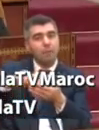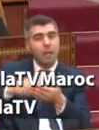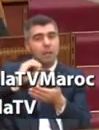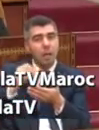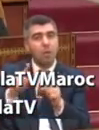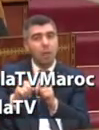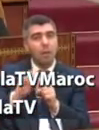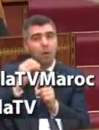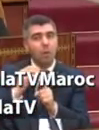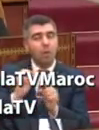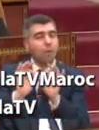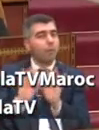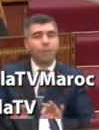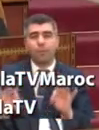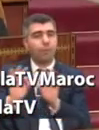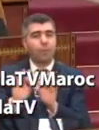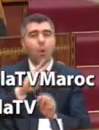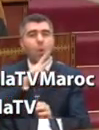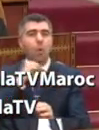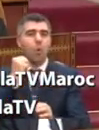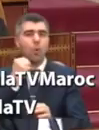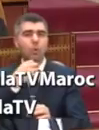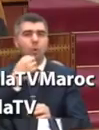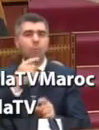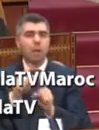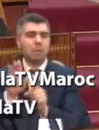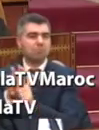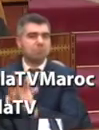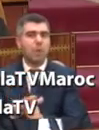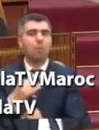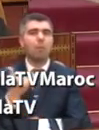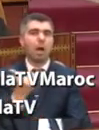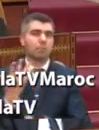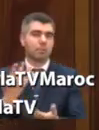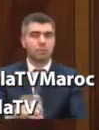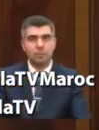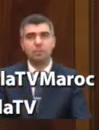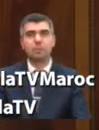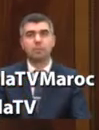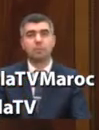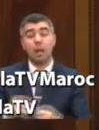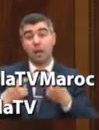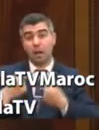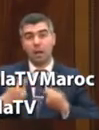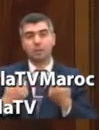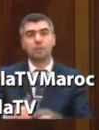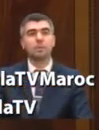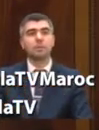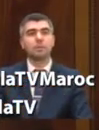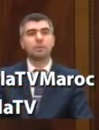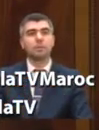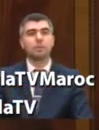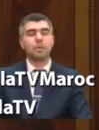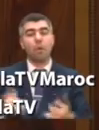قوة احتلال مسؤولة قانونياً وإنسانياً وأخلاقياً. السيد الرئيس المحترم، إذا